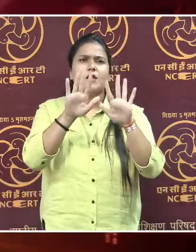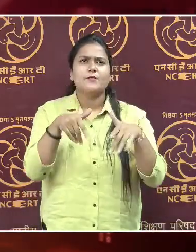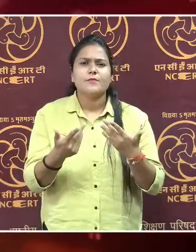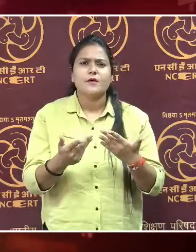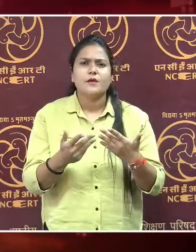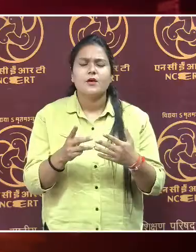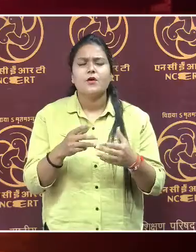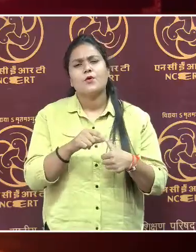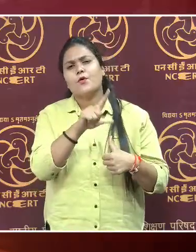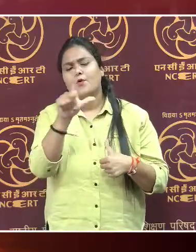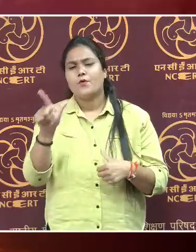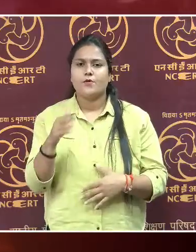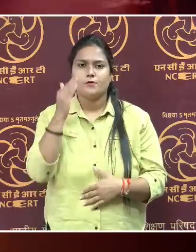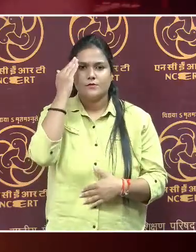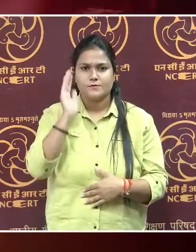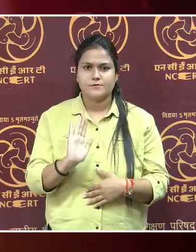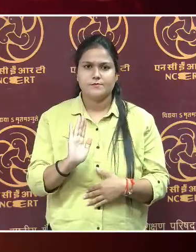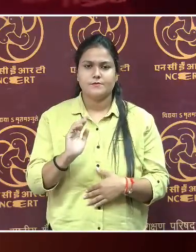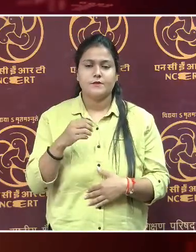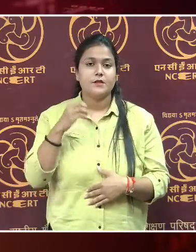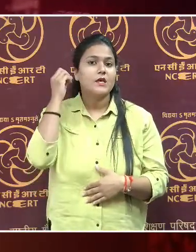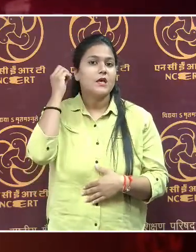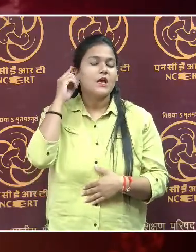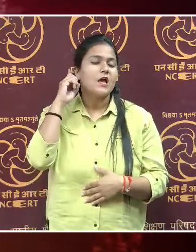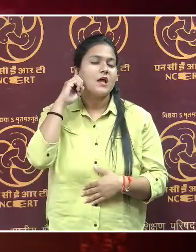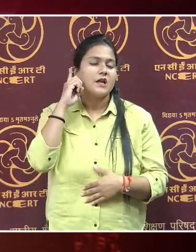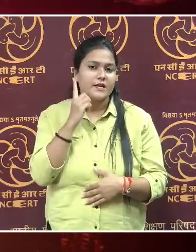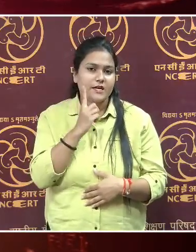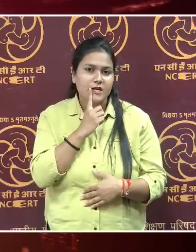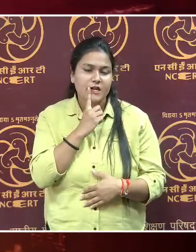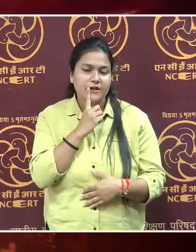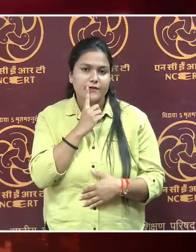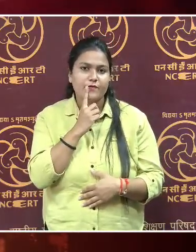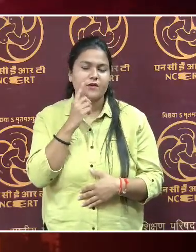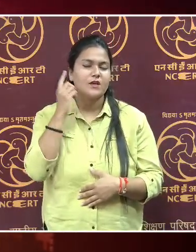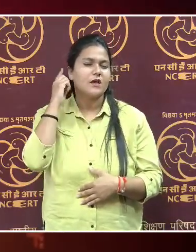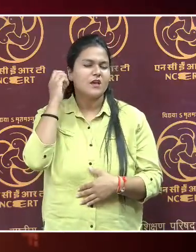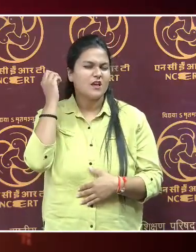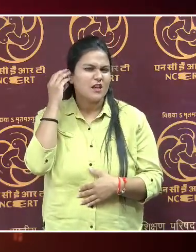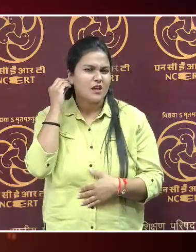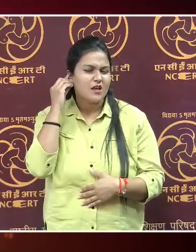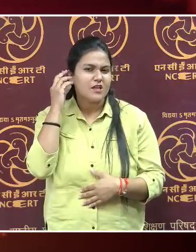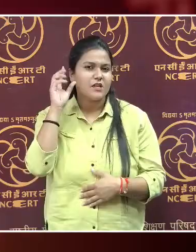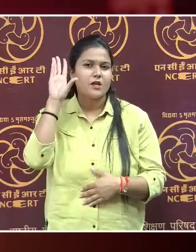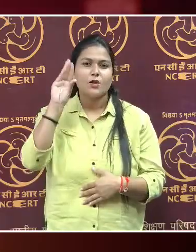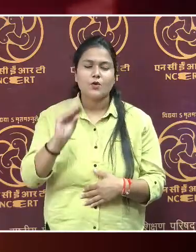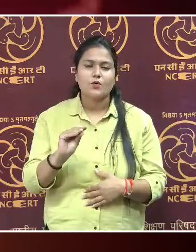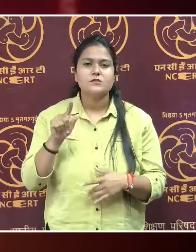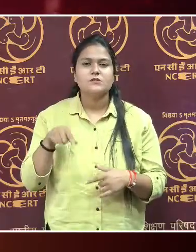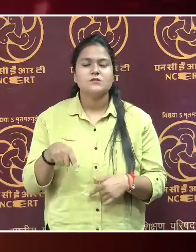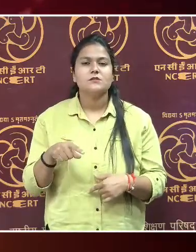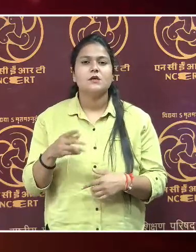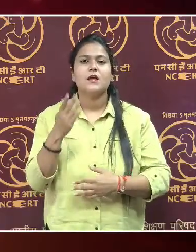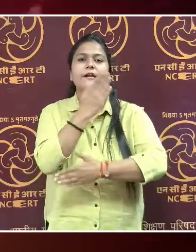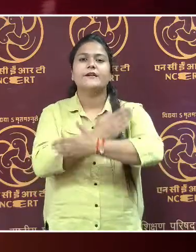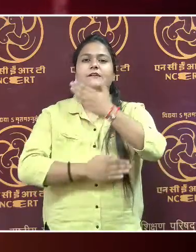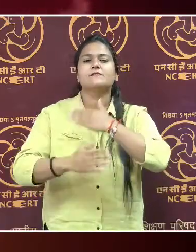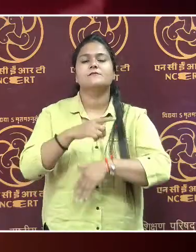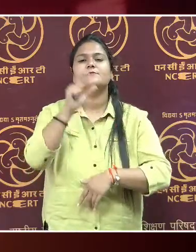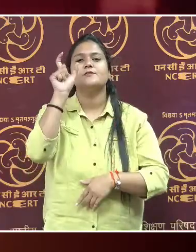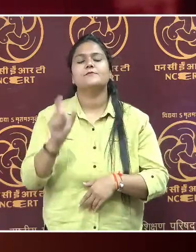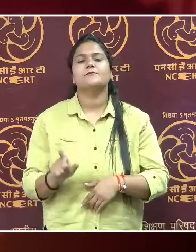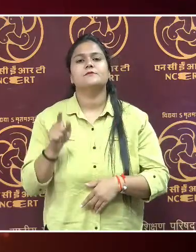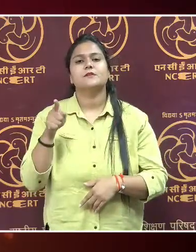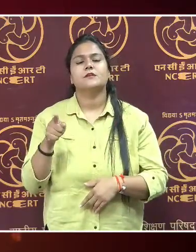as you all know, कि hearing impairment, श्रवण बाधिता, दिव्यांग जन अधिकार का